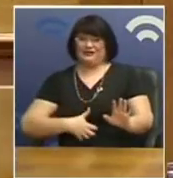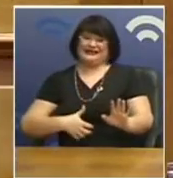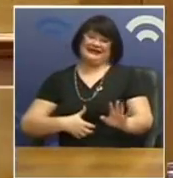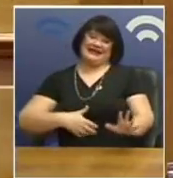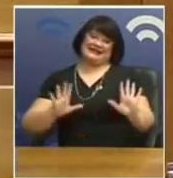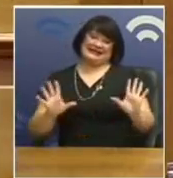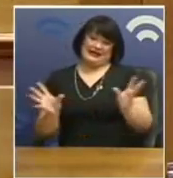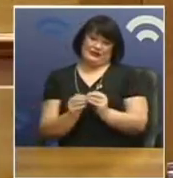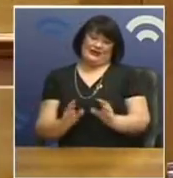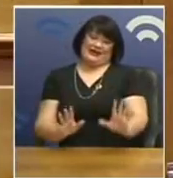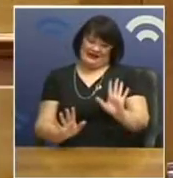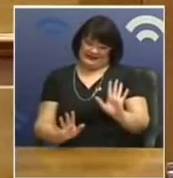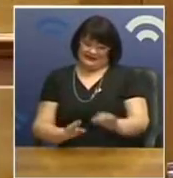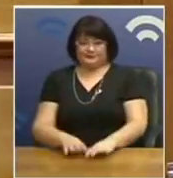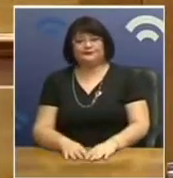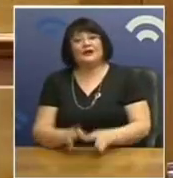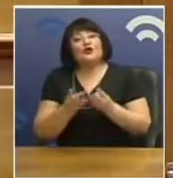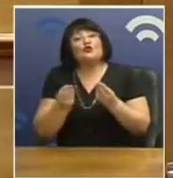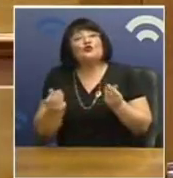ουσία.